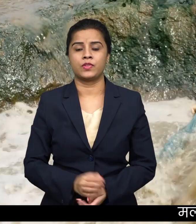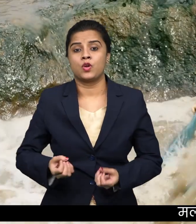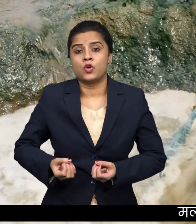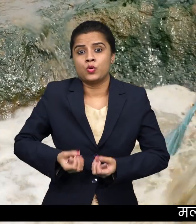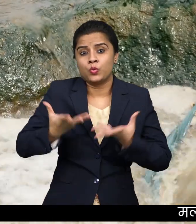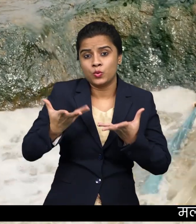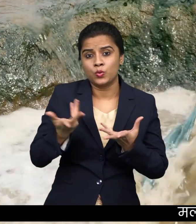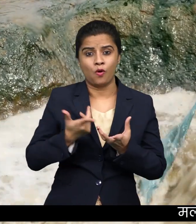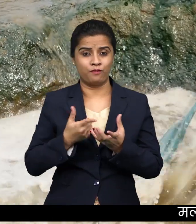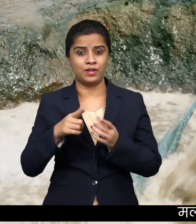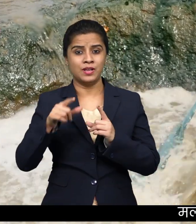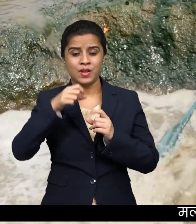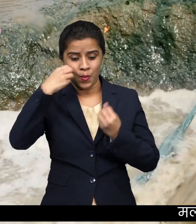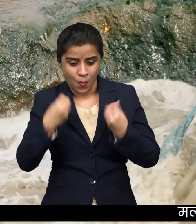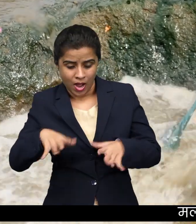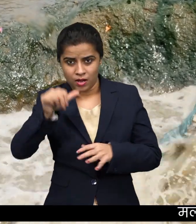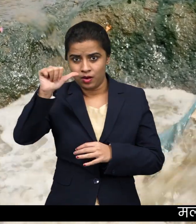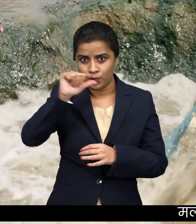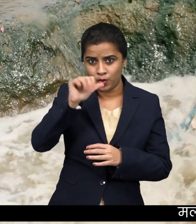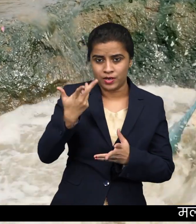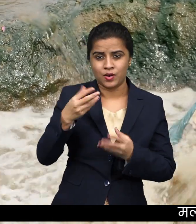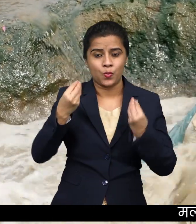मल जल, अपशिष्ट जल के स्रोत,